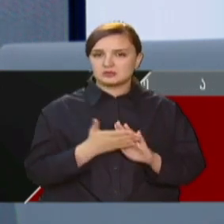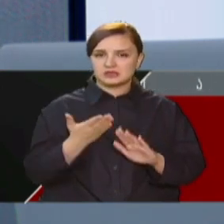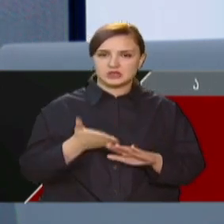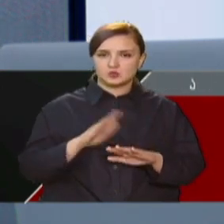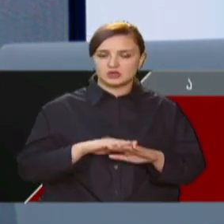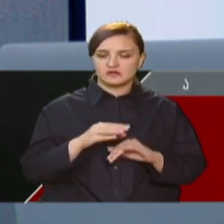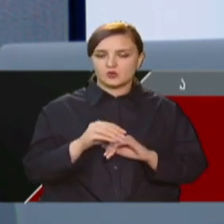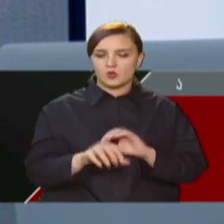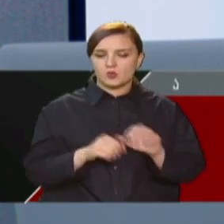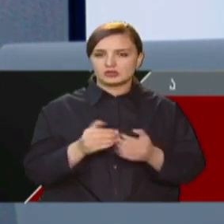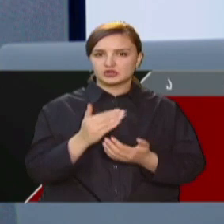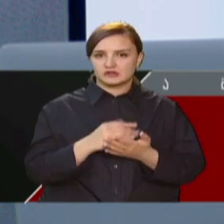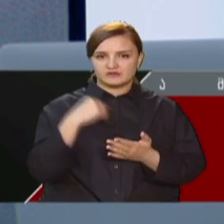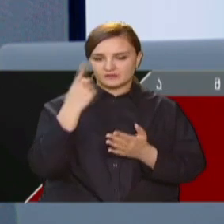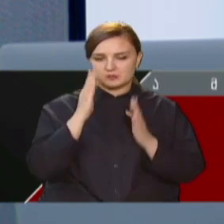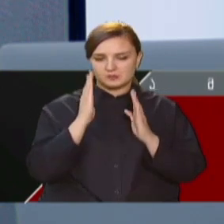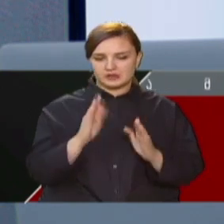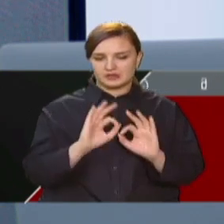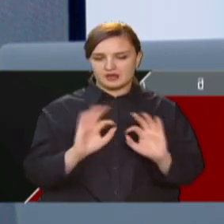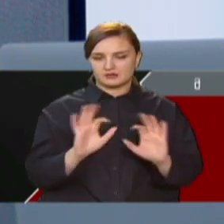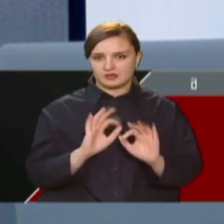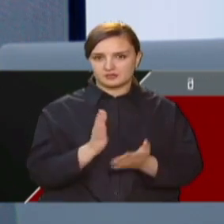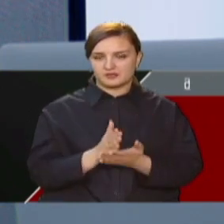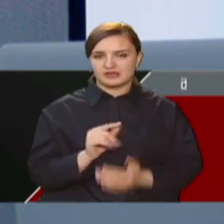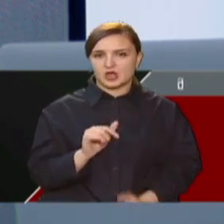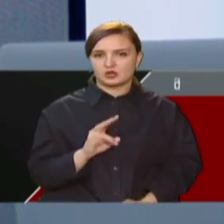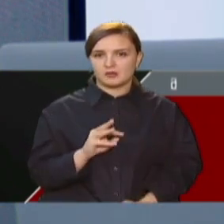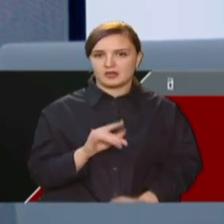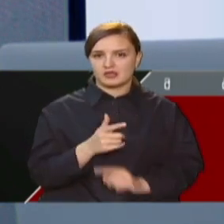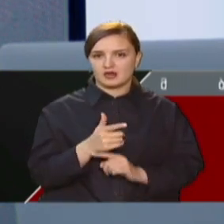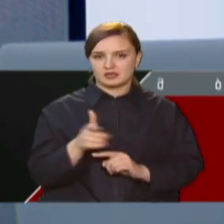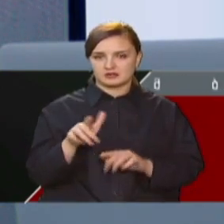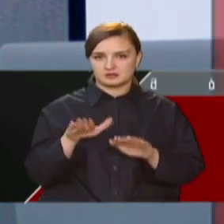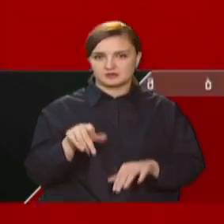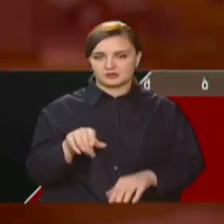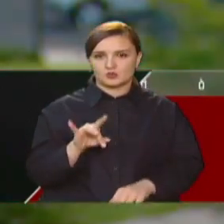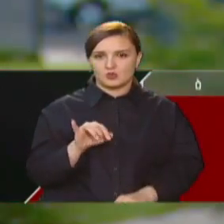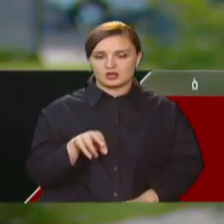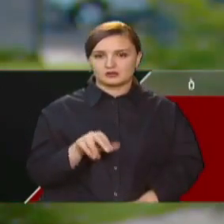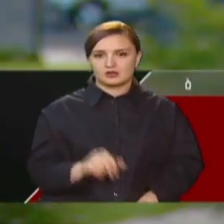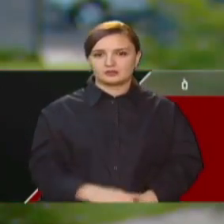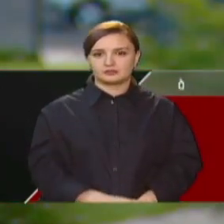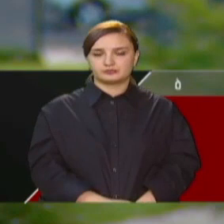და ოკუპაციის შედეგებს პირადად აცნობენ. თეონა მანაგაძე, რუანდიდან.